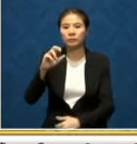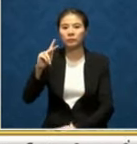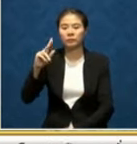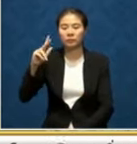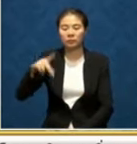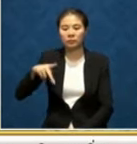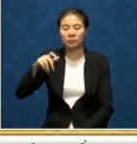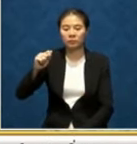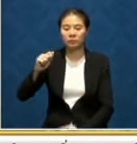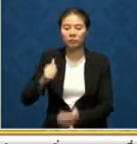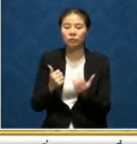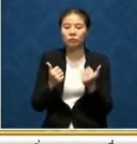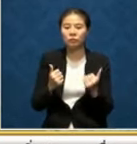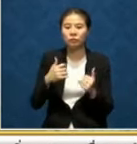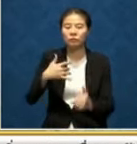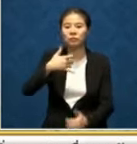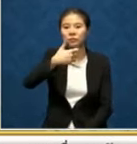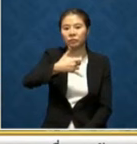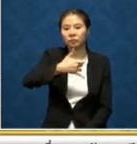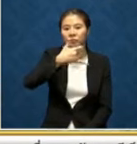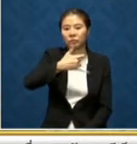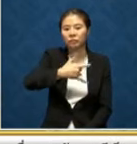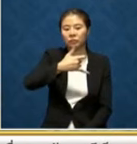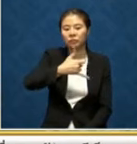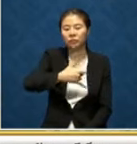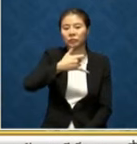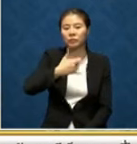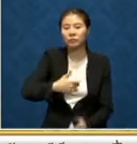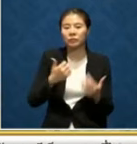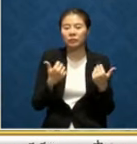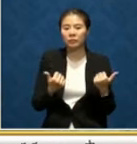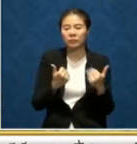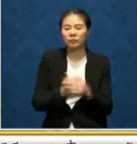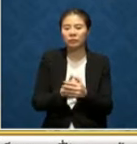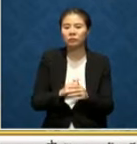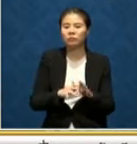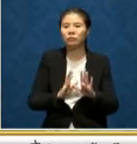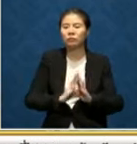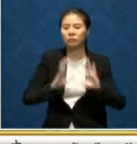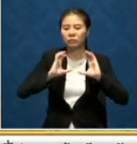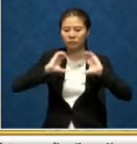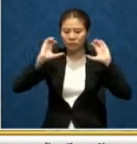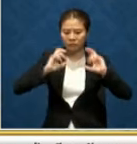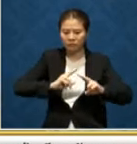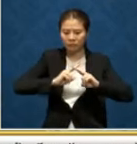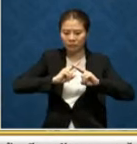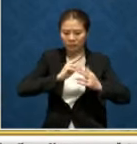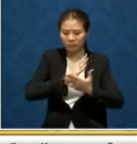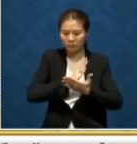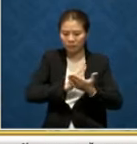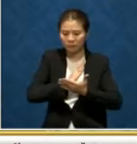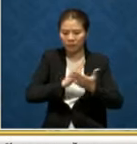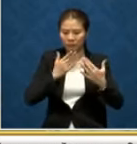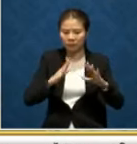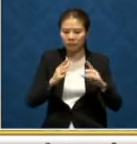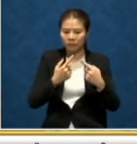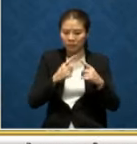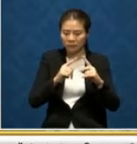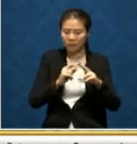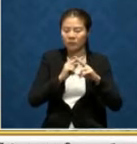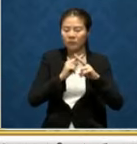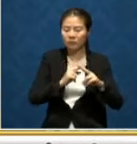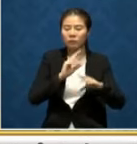การบินไทยไม่ใช่รัฐวิสาหกิจแล้วและการที่กองทัพเรือจะให้สกอมา